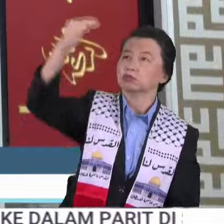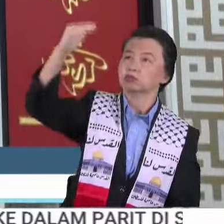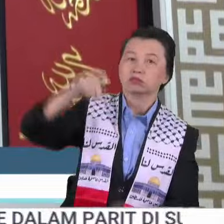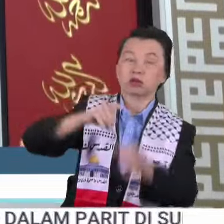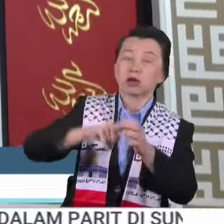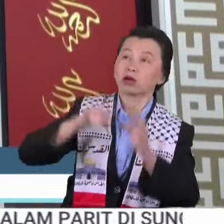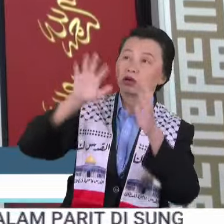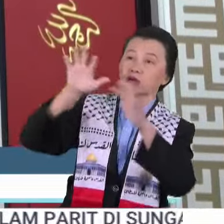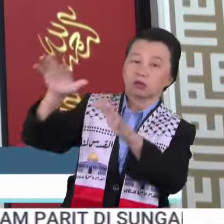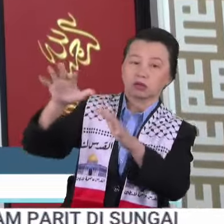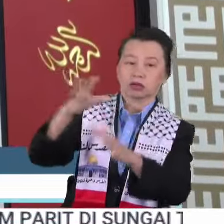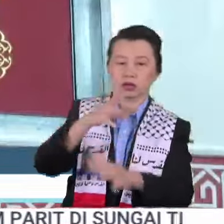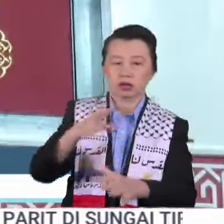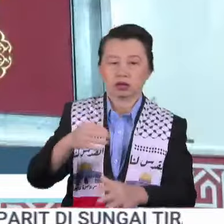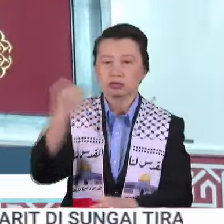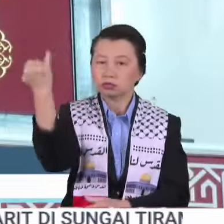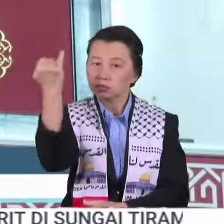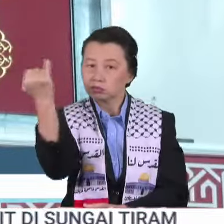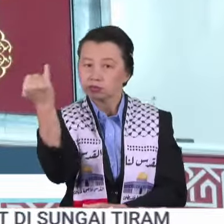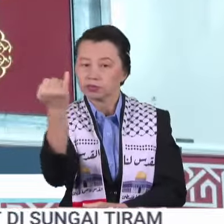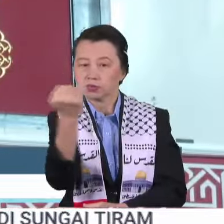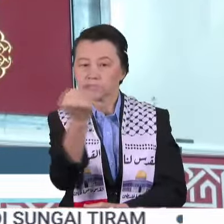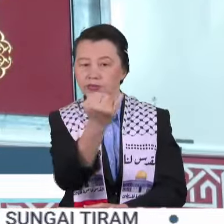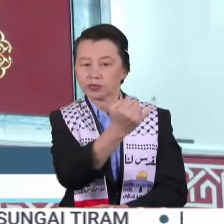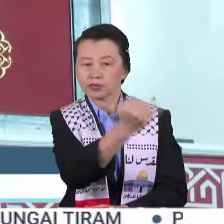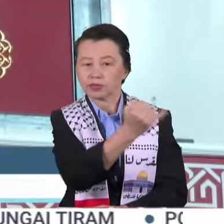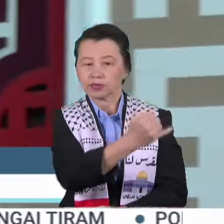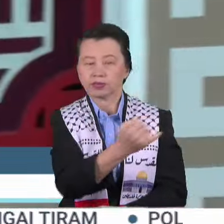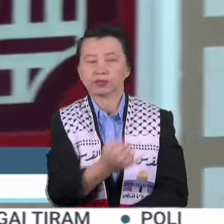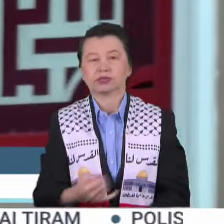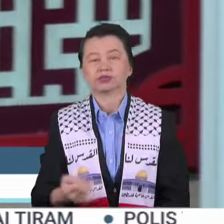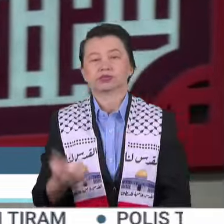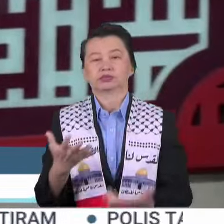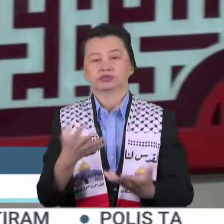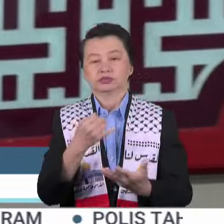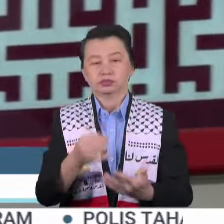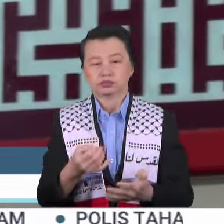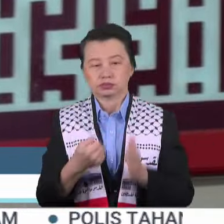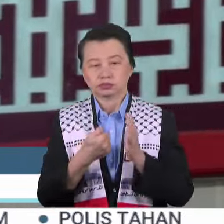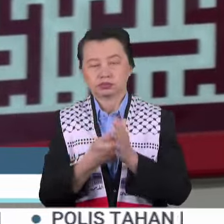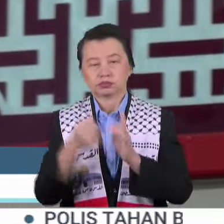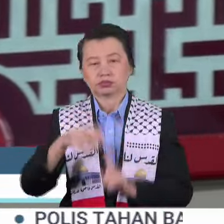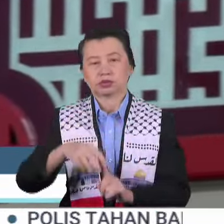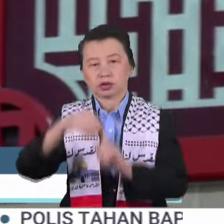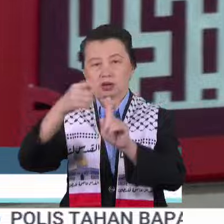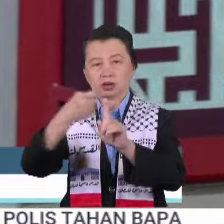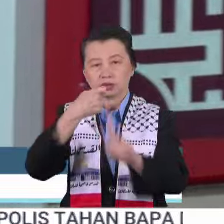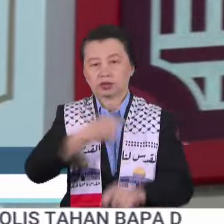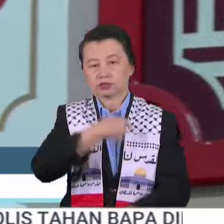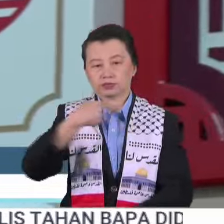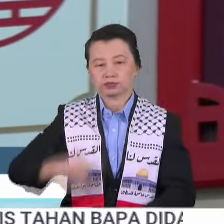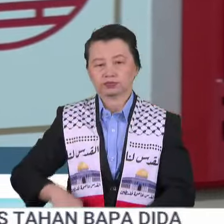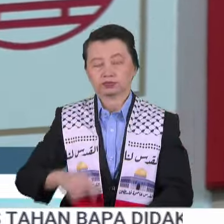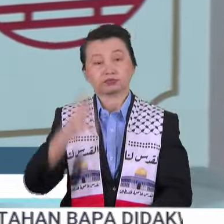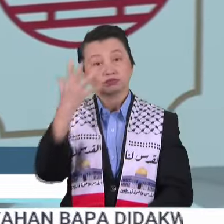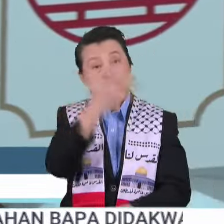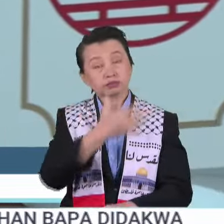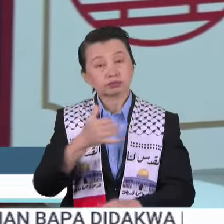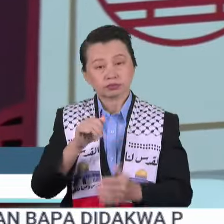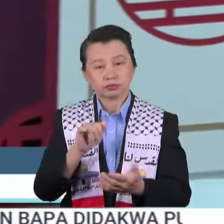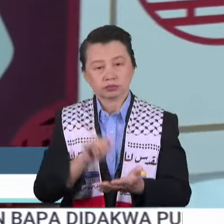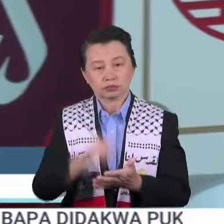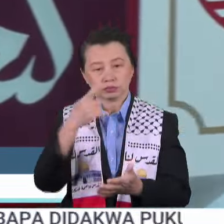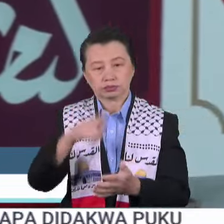utama. Malah ukiran dan hiasan tulisan kaligrafi yang diimport khas dari Cina menambahkan lagi